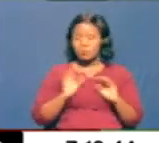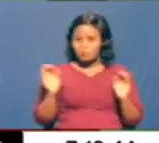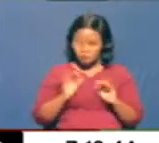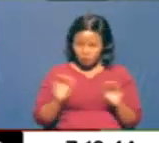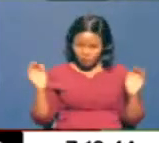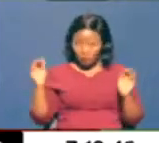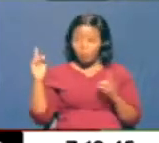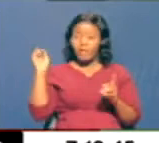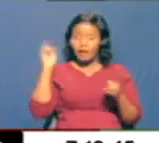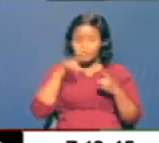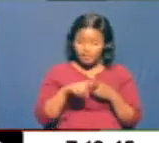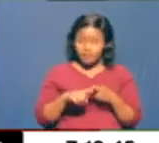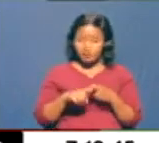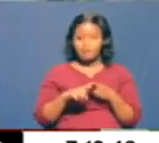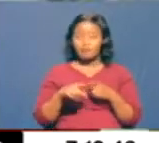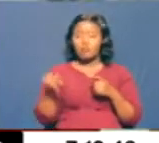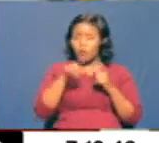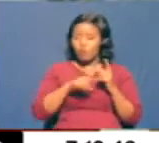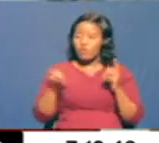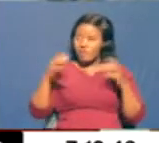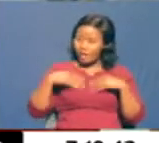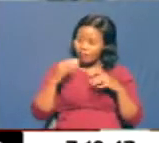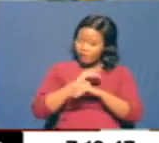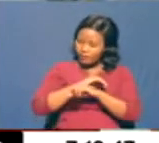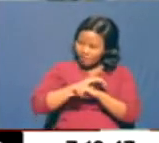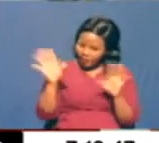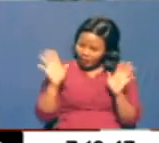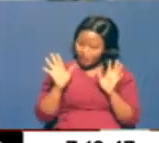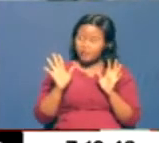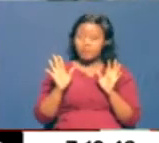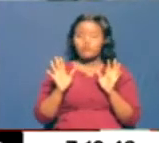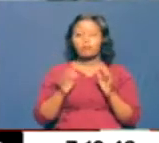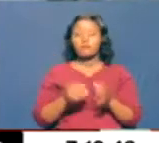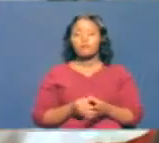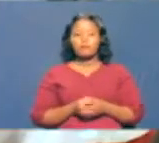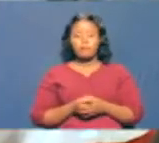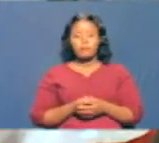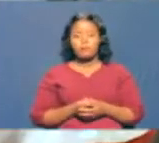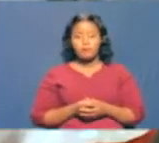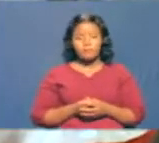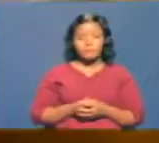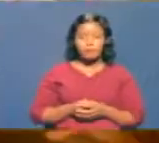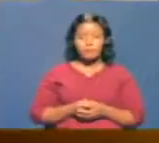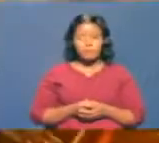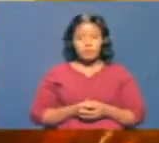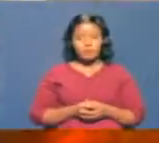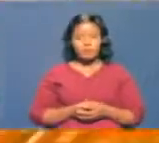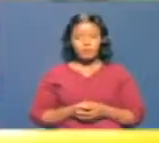until we have clarity. John Jacob Kioria, Darubini.